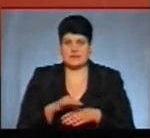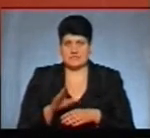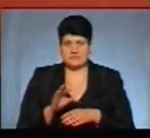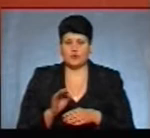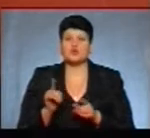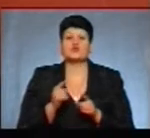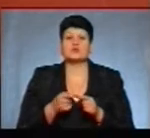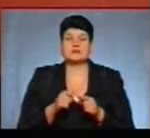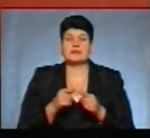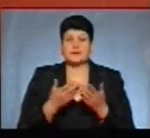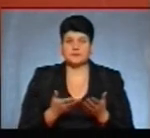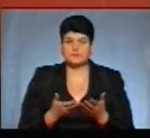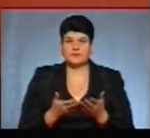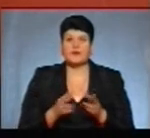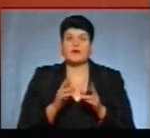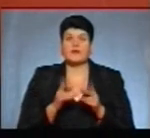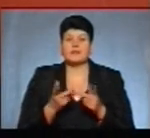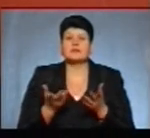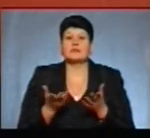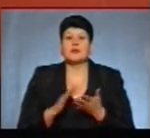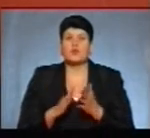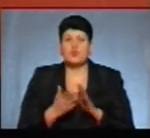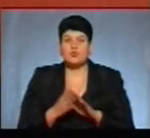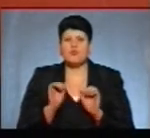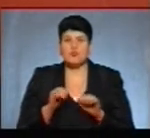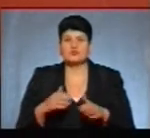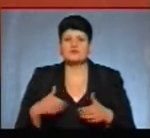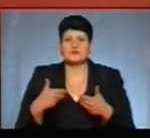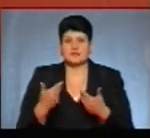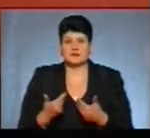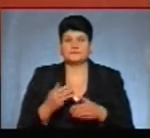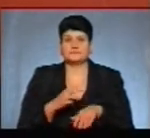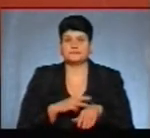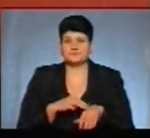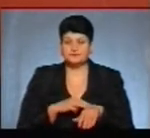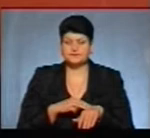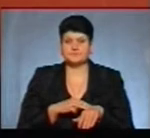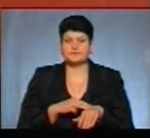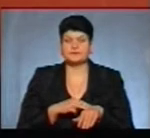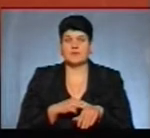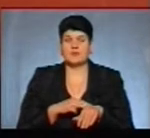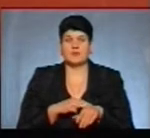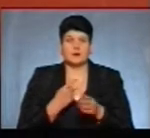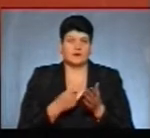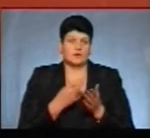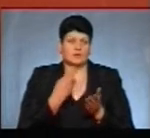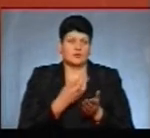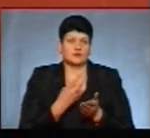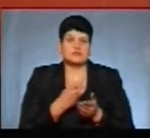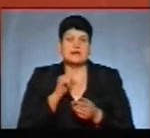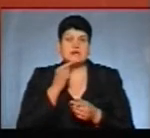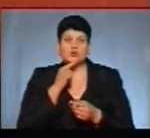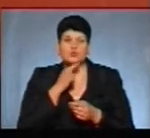Що воно таке? Як, ну, за яких умов можуть звертатися до правоохоронних органів, зсилаючись на те, що це економічне